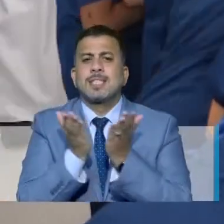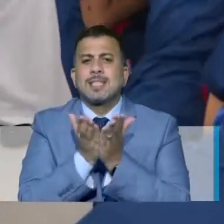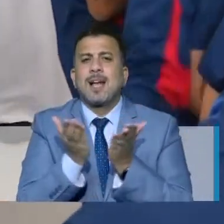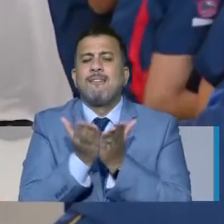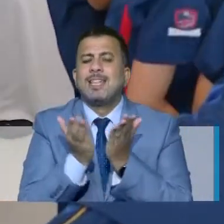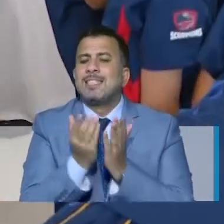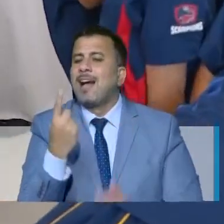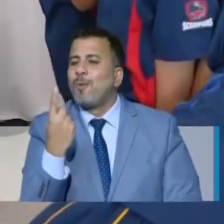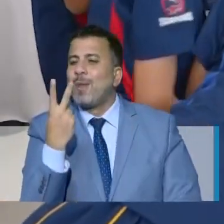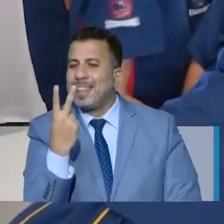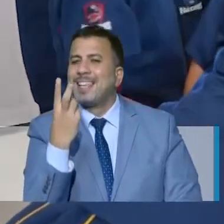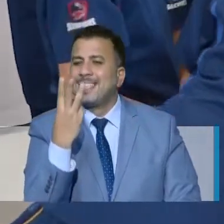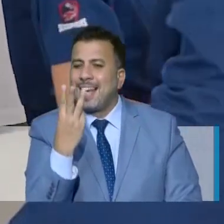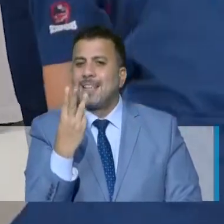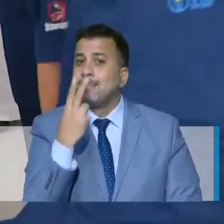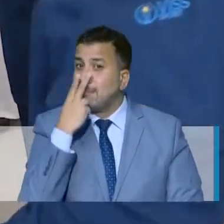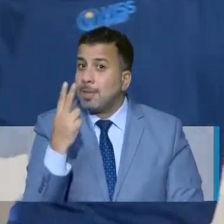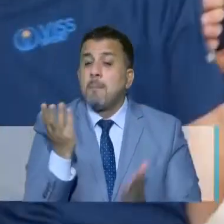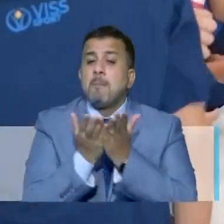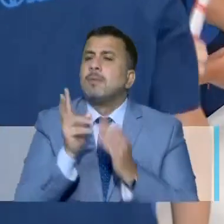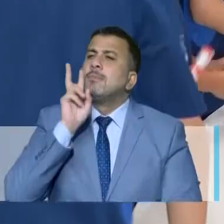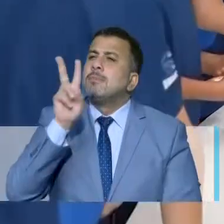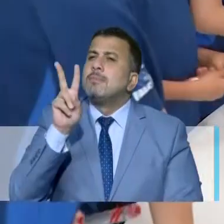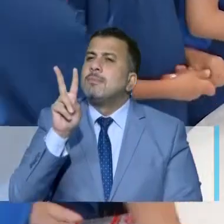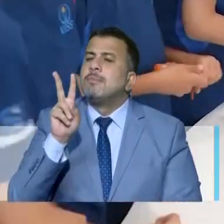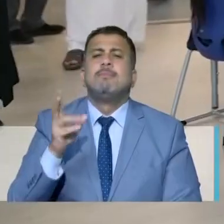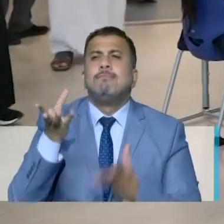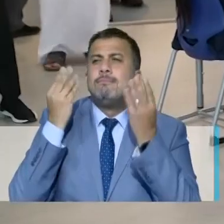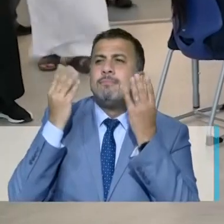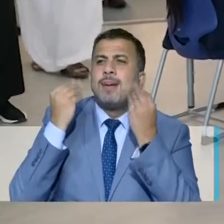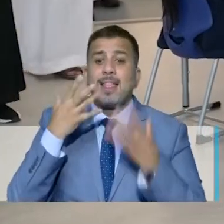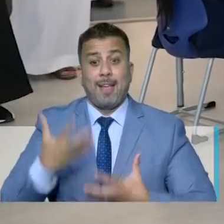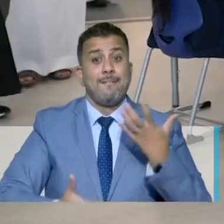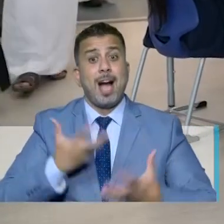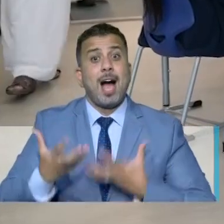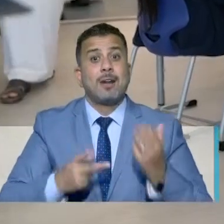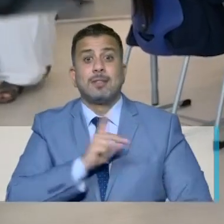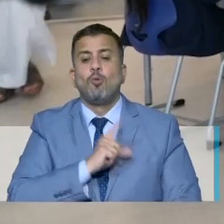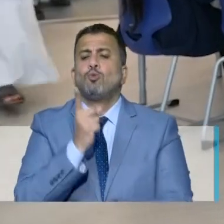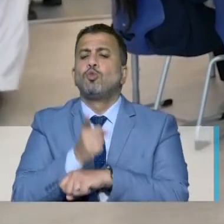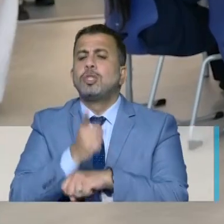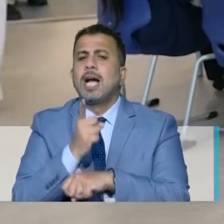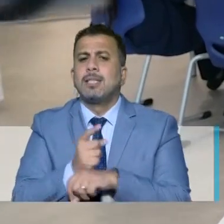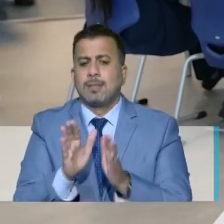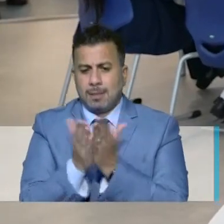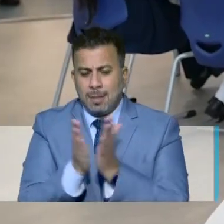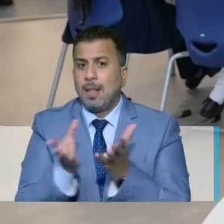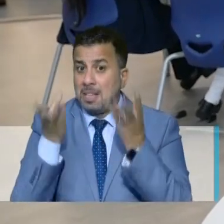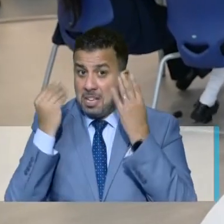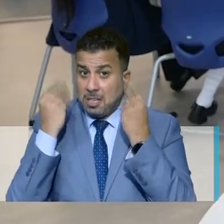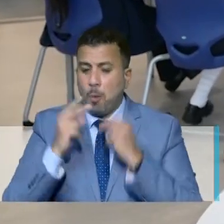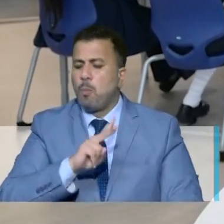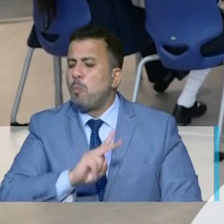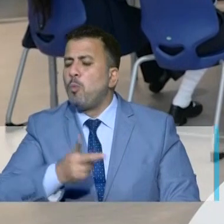الابتدائيه مشاهدا جزءا من الحصه الدراسيه وتفاعل الطلبه مع ما يقدمه الاساتذه من مواد دراسيه